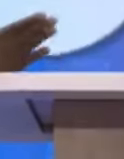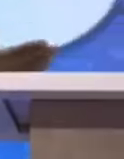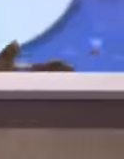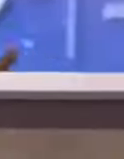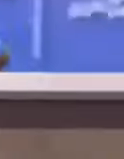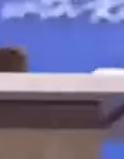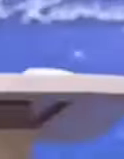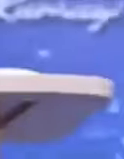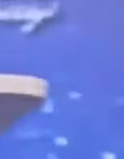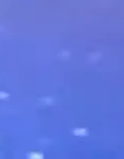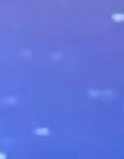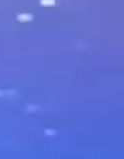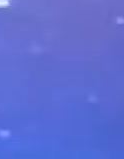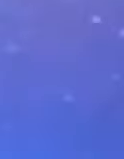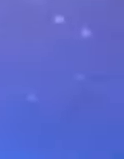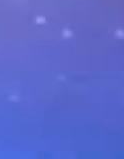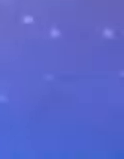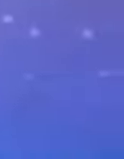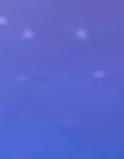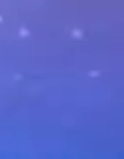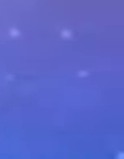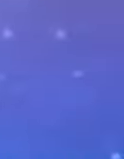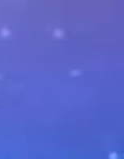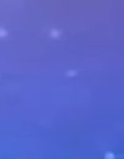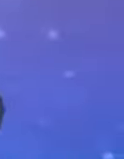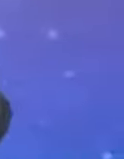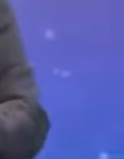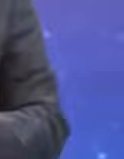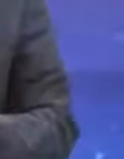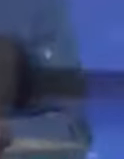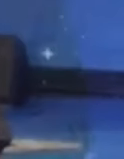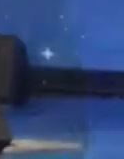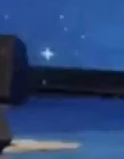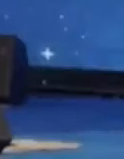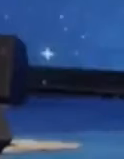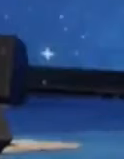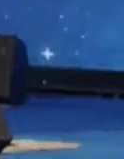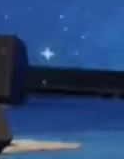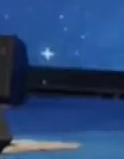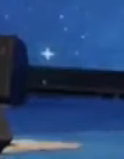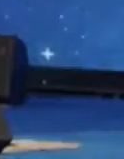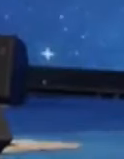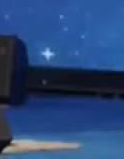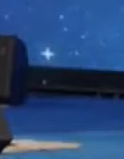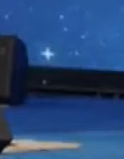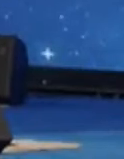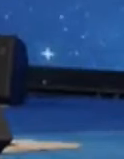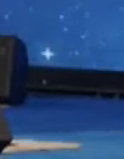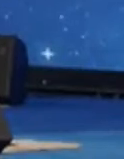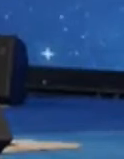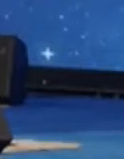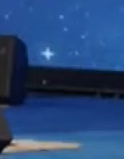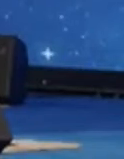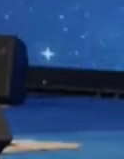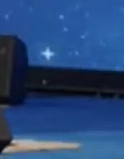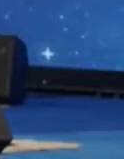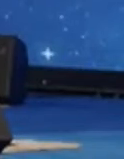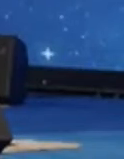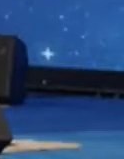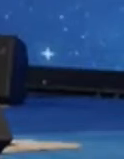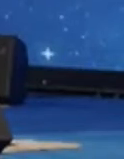cela tu restes avec le Seigneur et tu t'attaches au seigneur Tu ne retournes plus